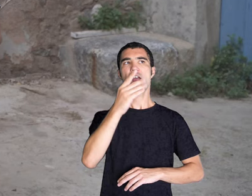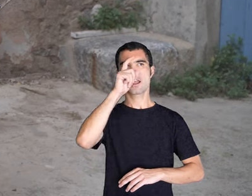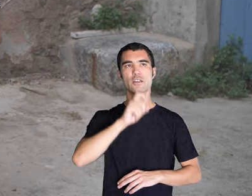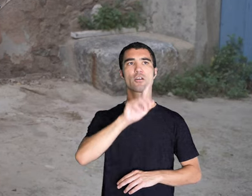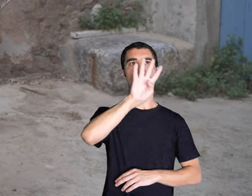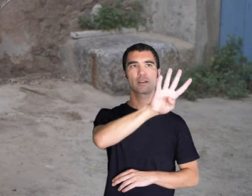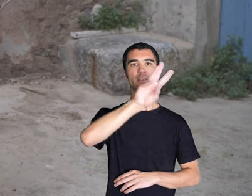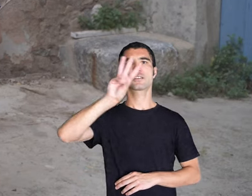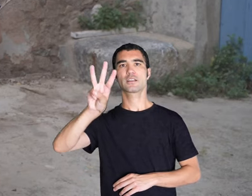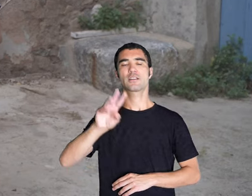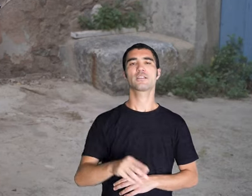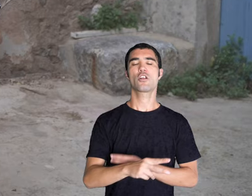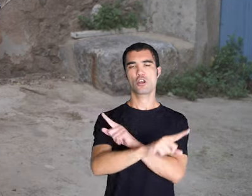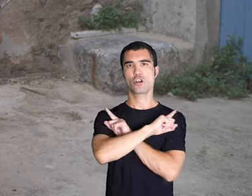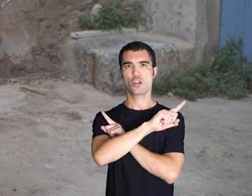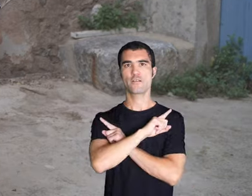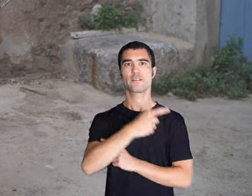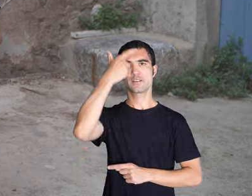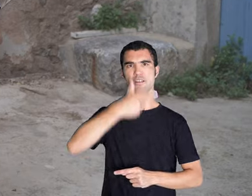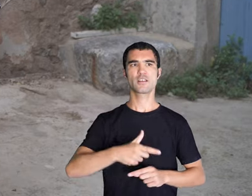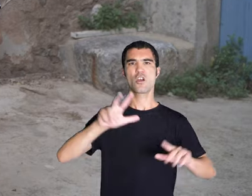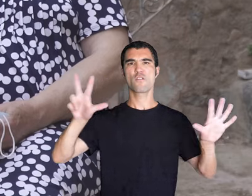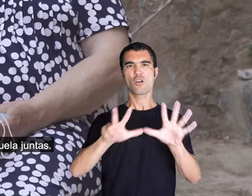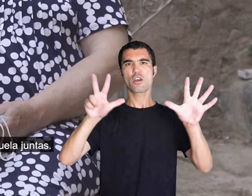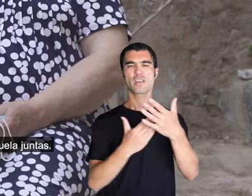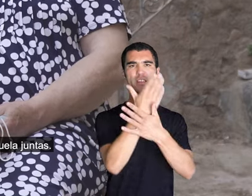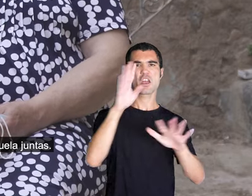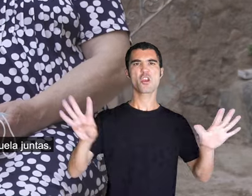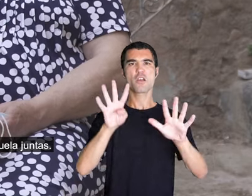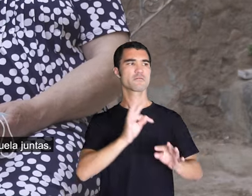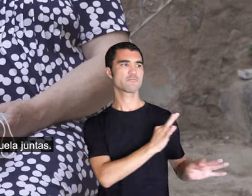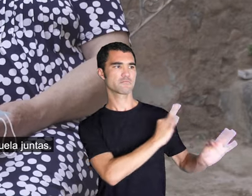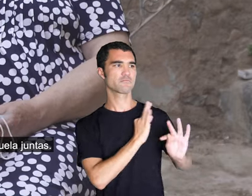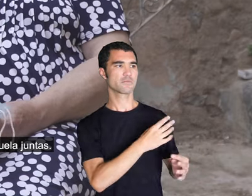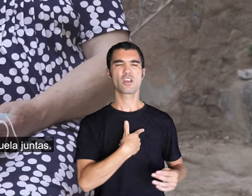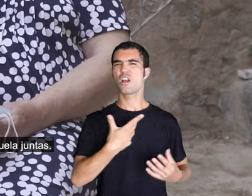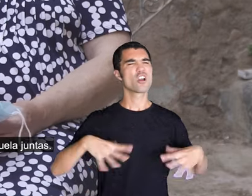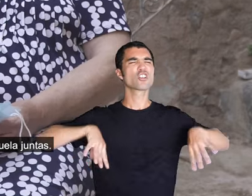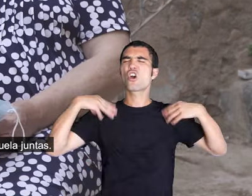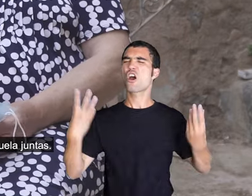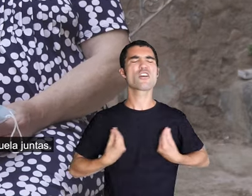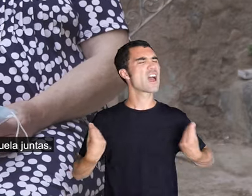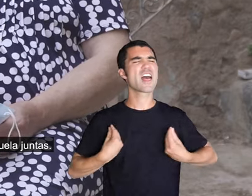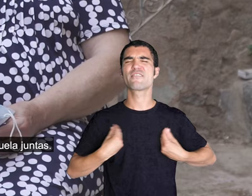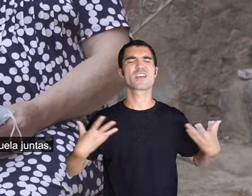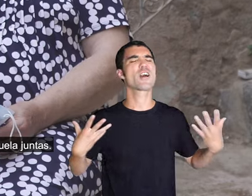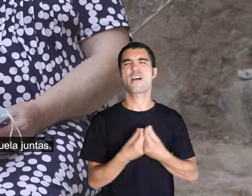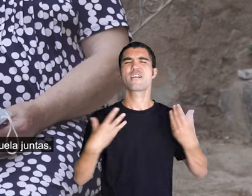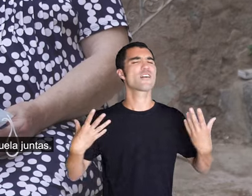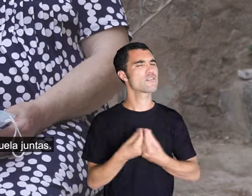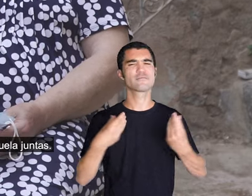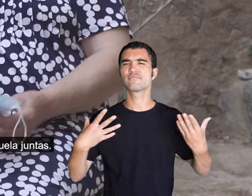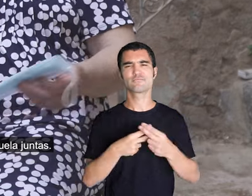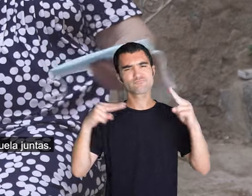novembre. Vols que m'ho duim de poc de temps, de vés 8 dies o 9? De tota la vida. És que no sé quan t'he de ja dir, no sé, de tota la